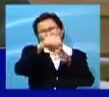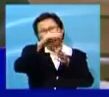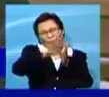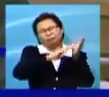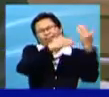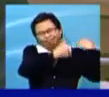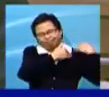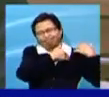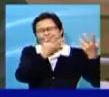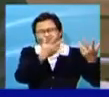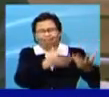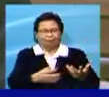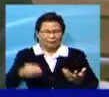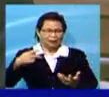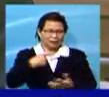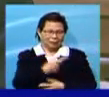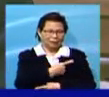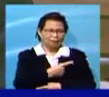Dan kita